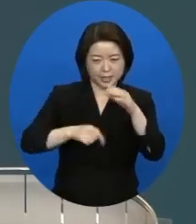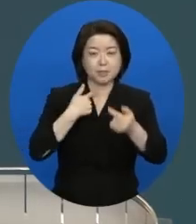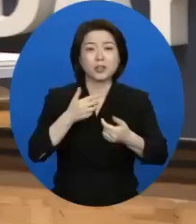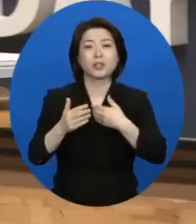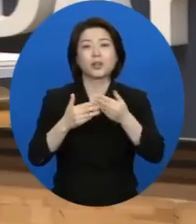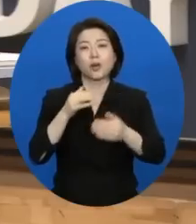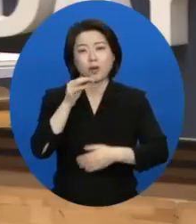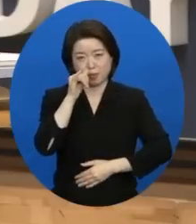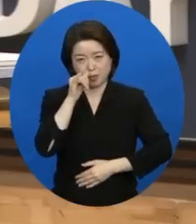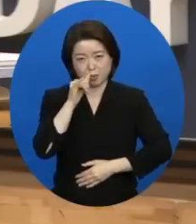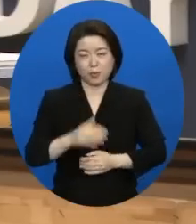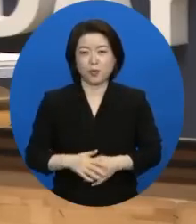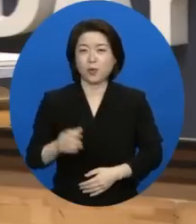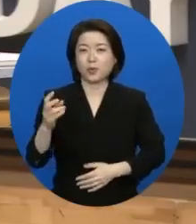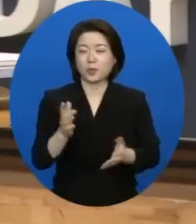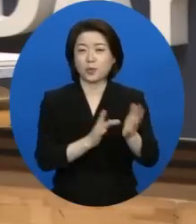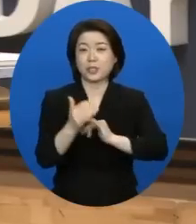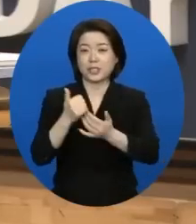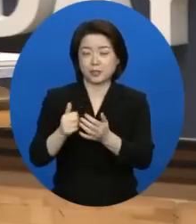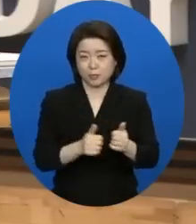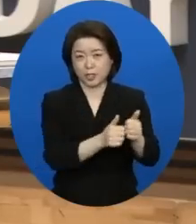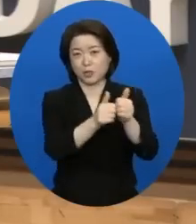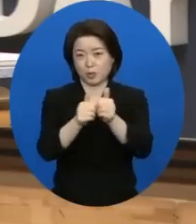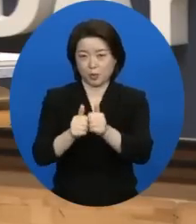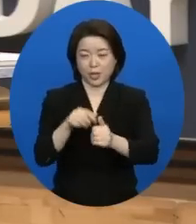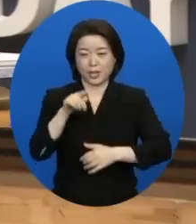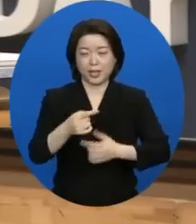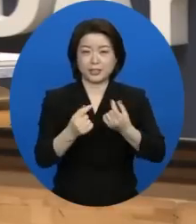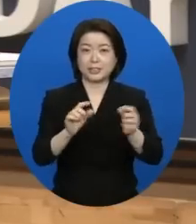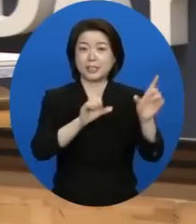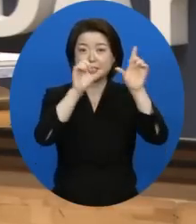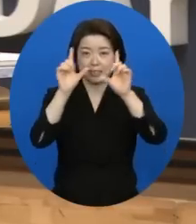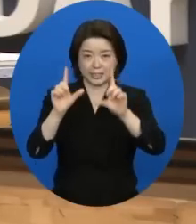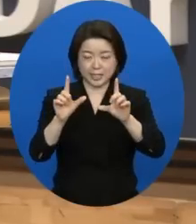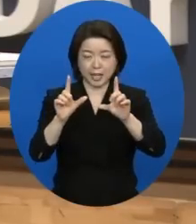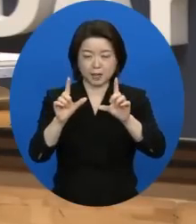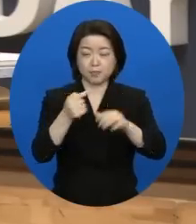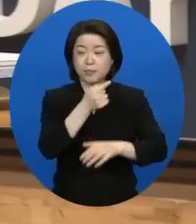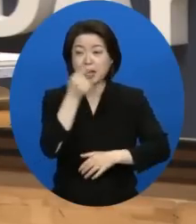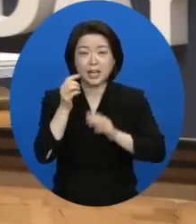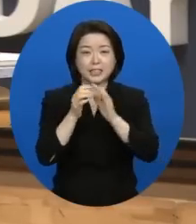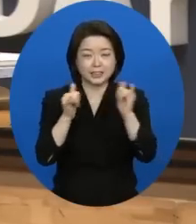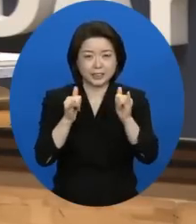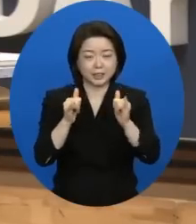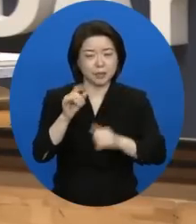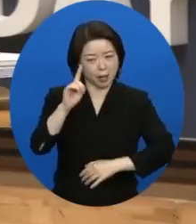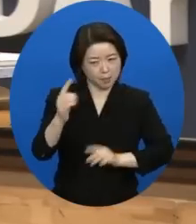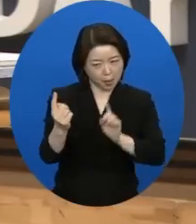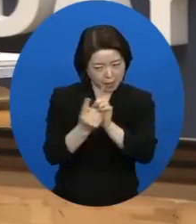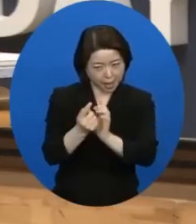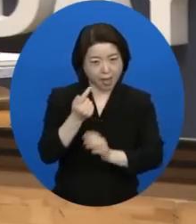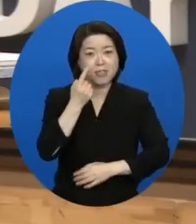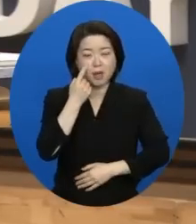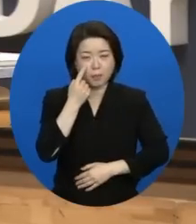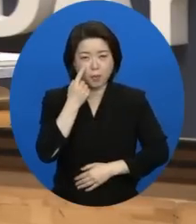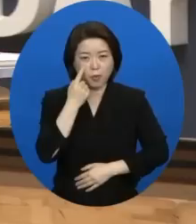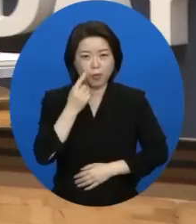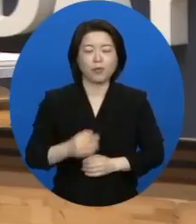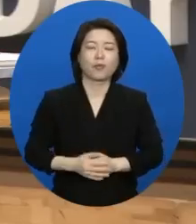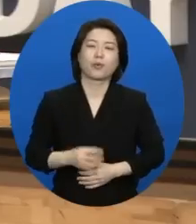경험하고 또 예수님과 동행하는 그런 삶의 증인들을 우리가 한번 만나보고